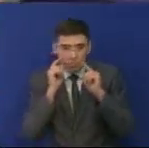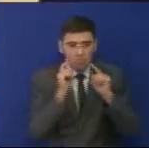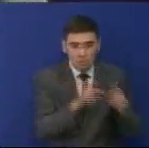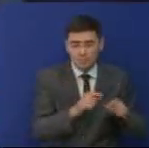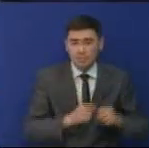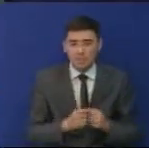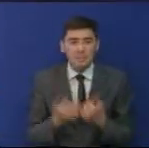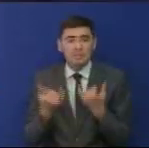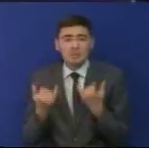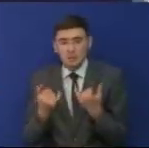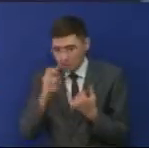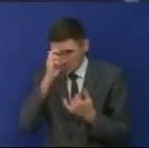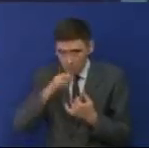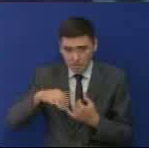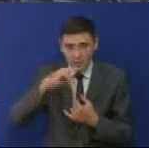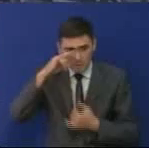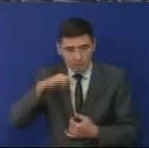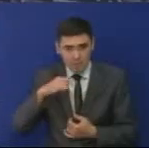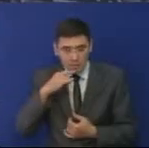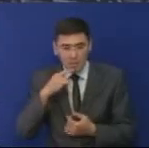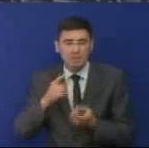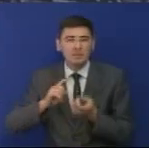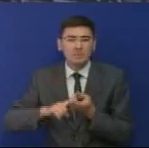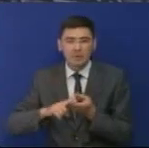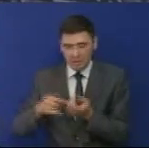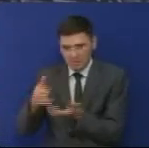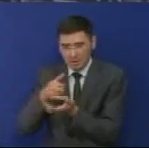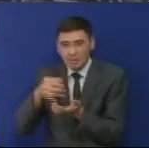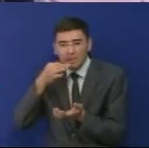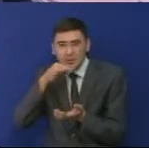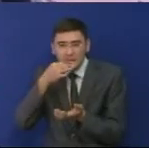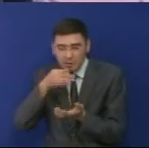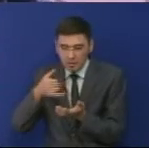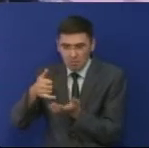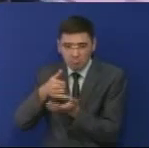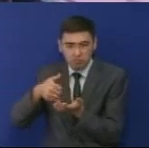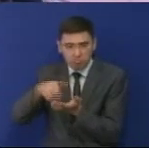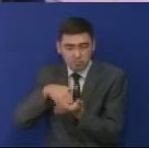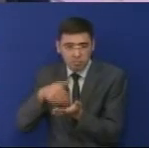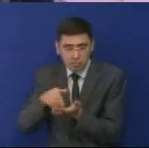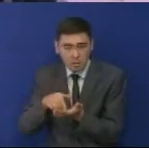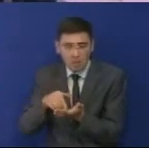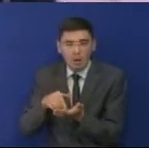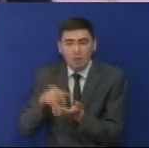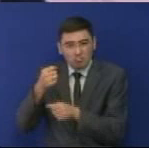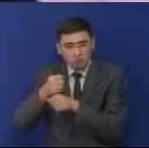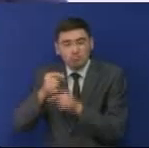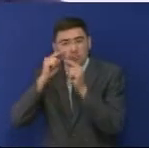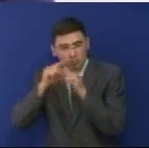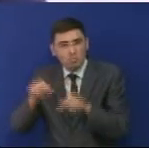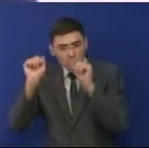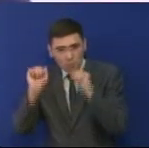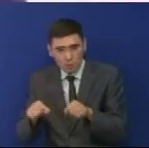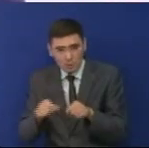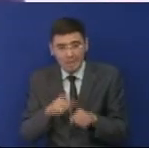На сегодняшний день Казахстан является лидером по производству подсолнечника семян. И есть большая необходимость, чтобы в соседние страны экспортировалось